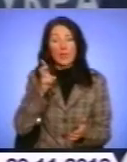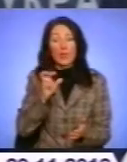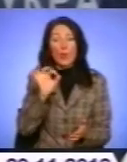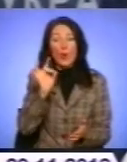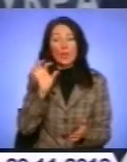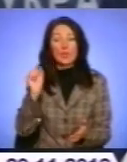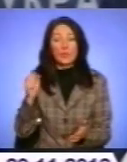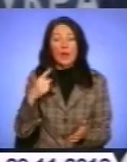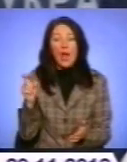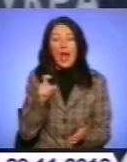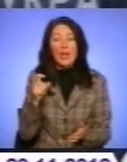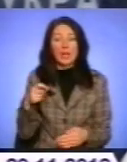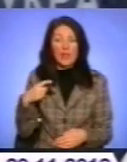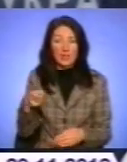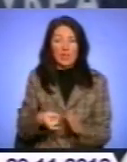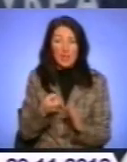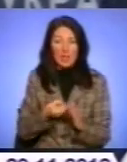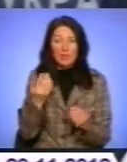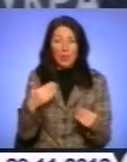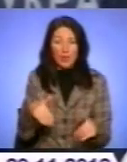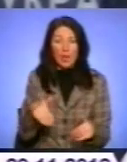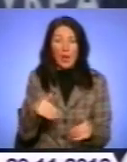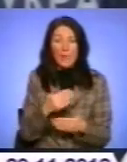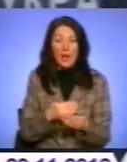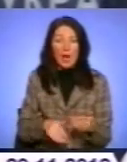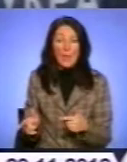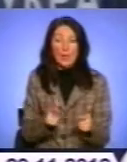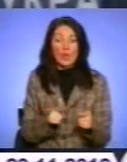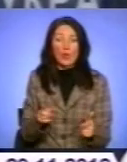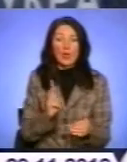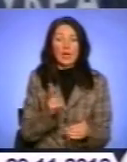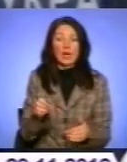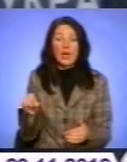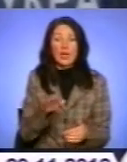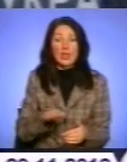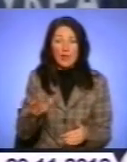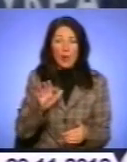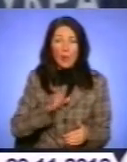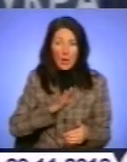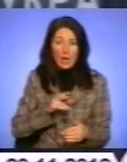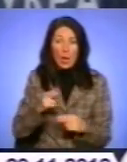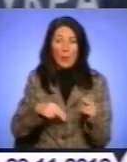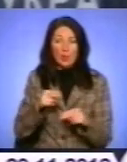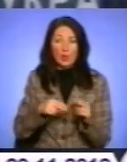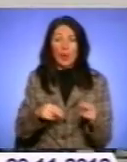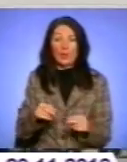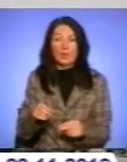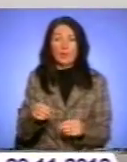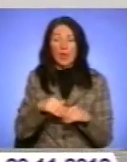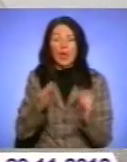Харькове, Донецке уже в программе подготовки к Евро були построєні аеродромні